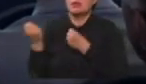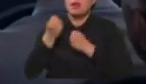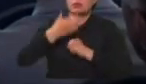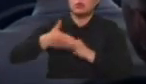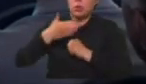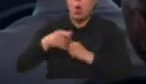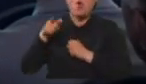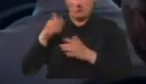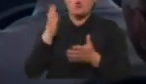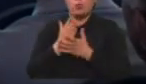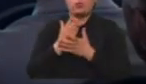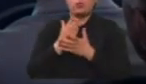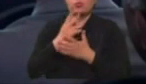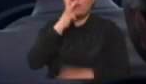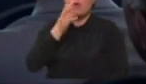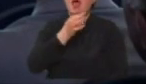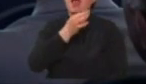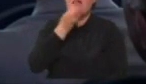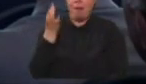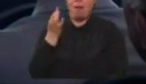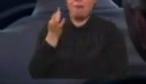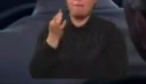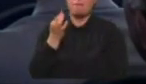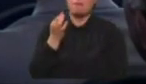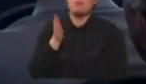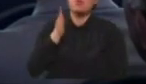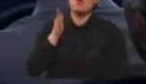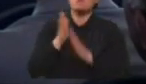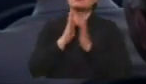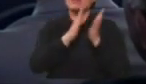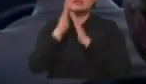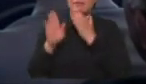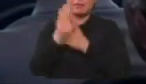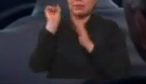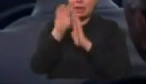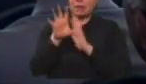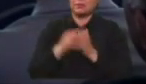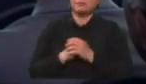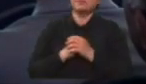kolejowego. Tutaj jest rzeczywiście dużo lepiej. Proszę o kolejny slajd.